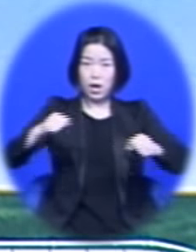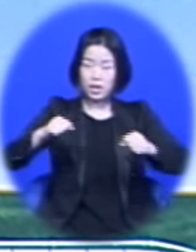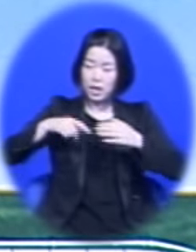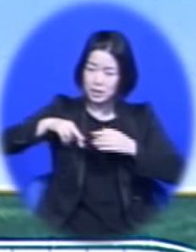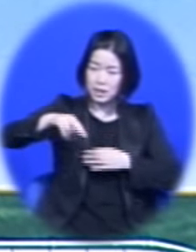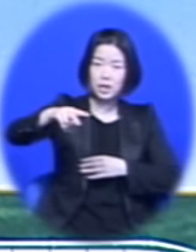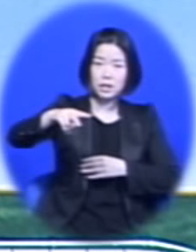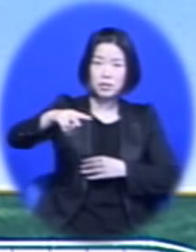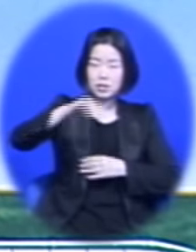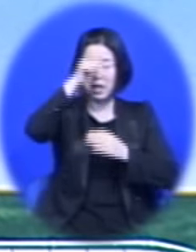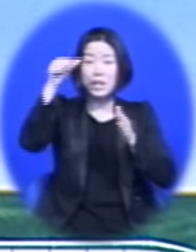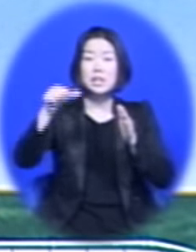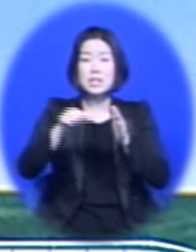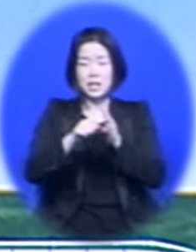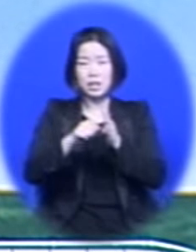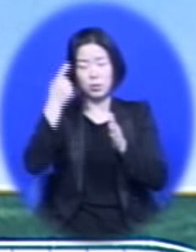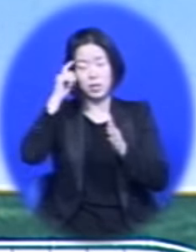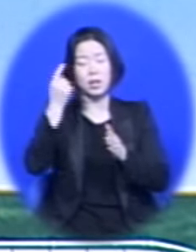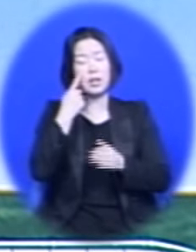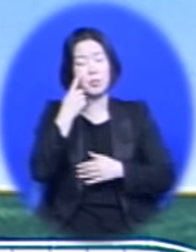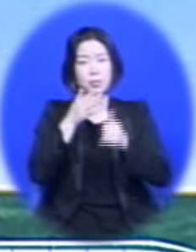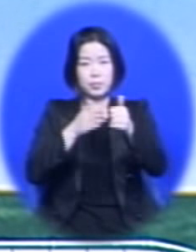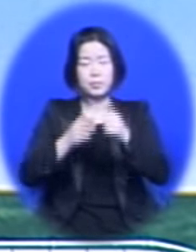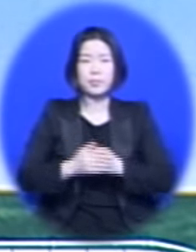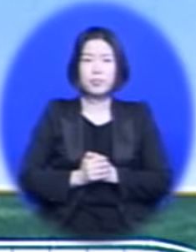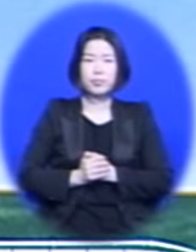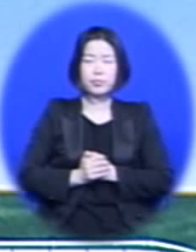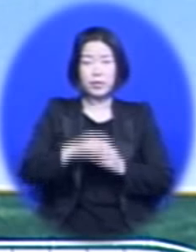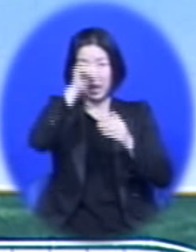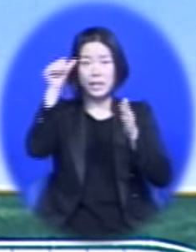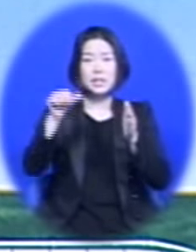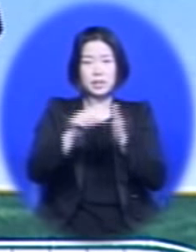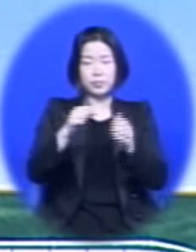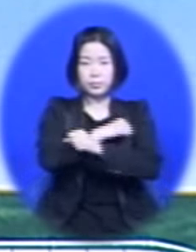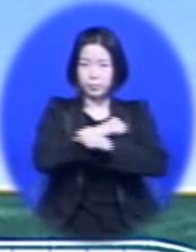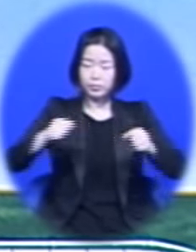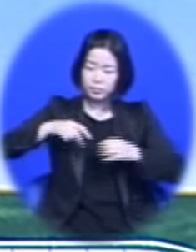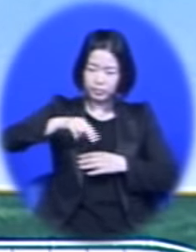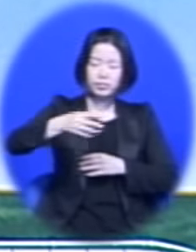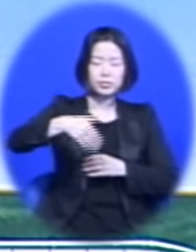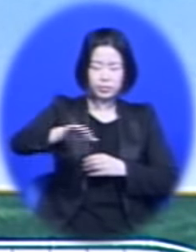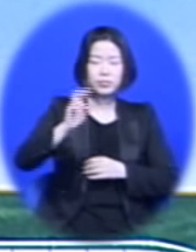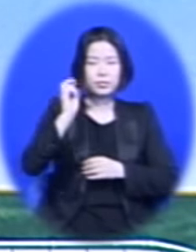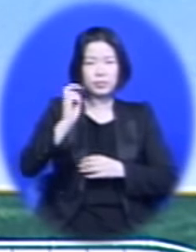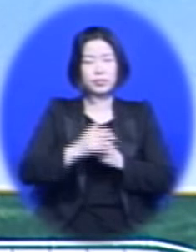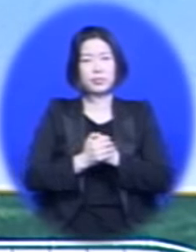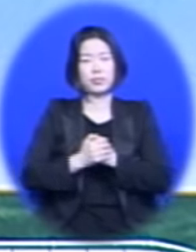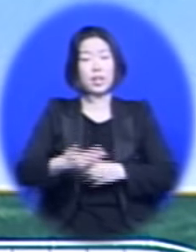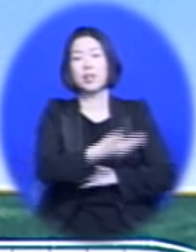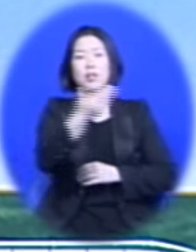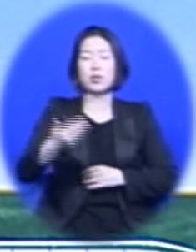것이 인생이라고 생각해 보시기 바랍니다. 인생은 광야를 지나가는 거야.